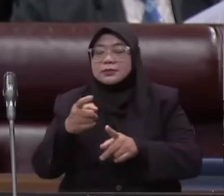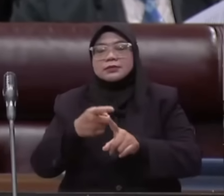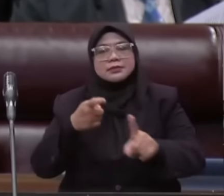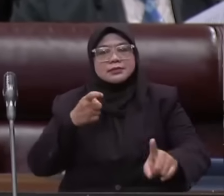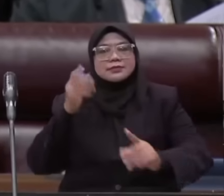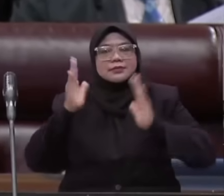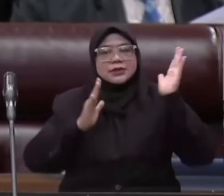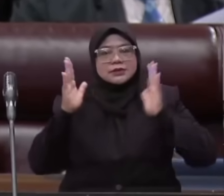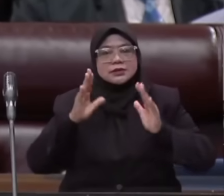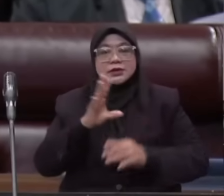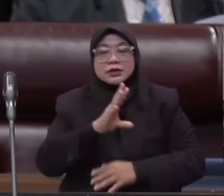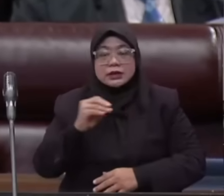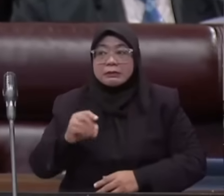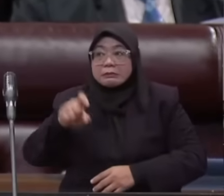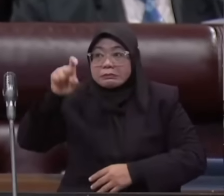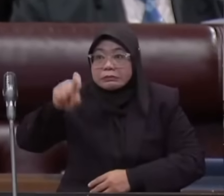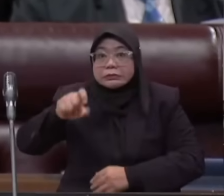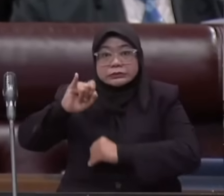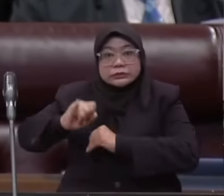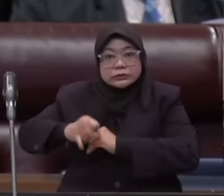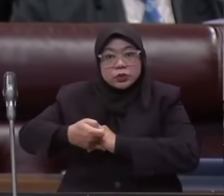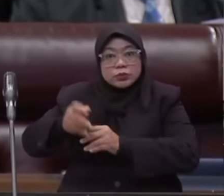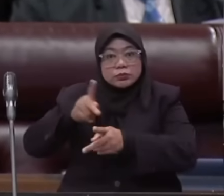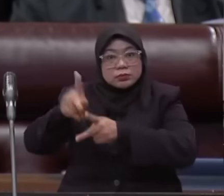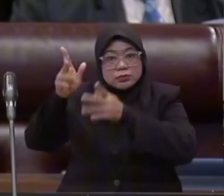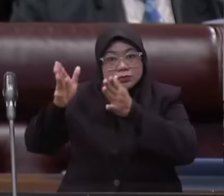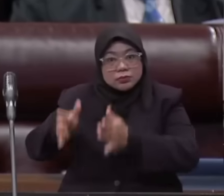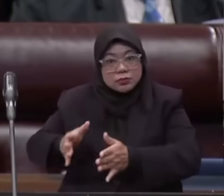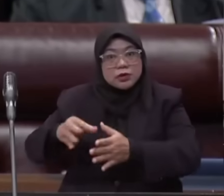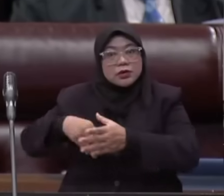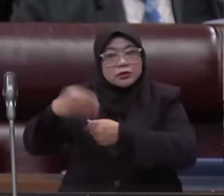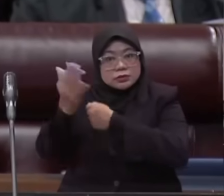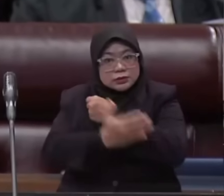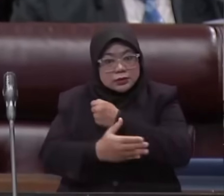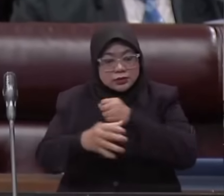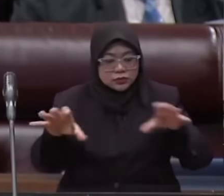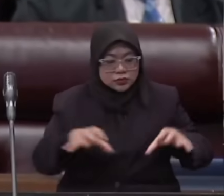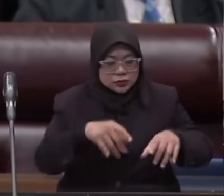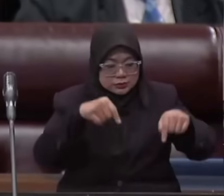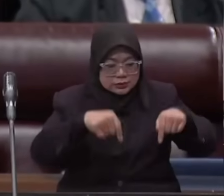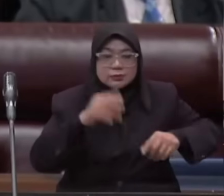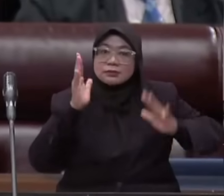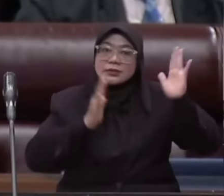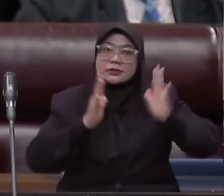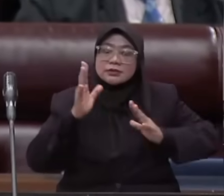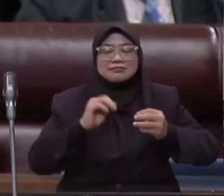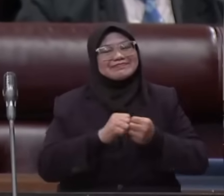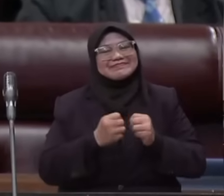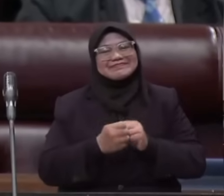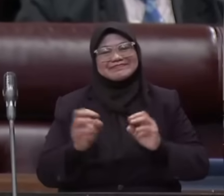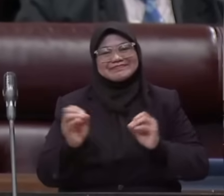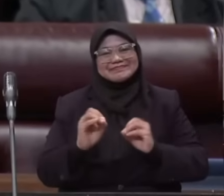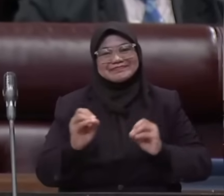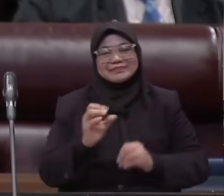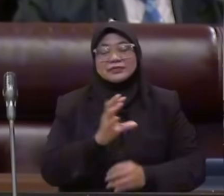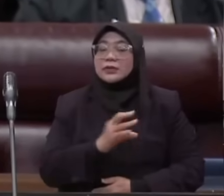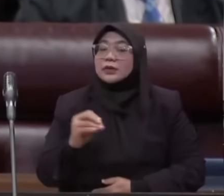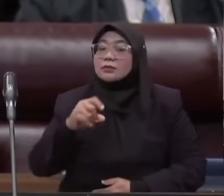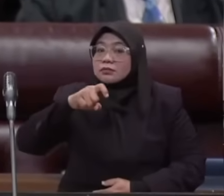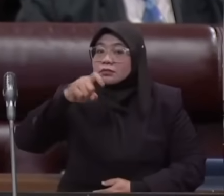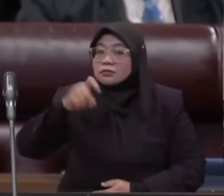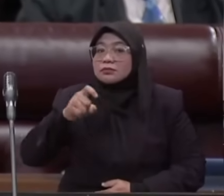kita kalau kita perlu bawa kebakaran dari luar tetapi dibuat di negara kita itu juga tidak ada masalah sebab ini kita